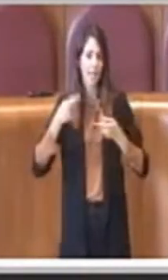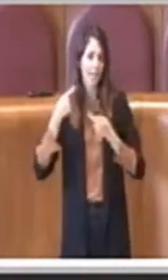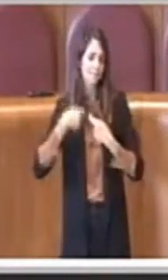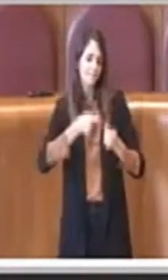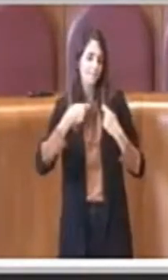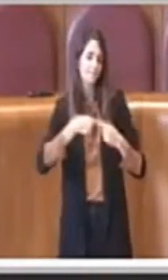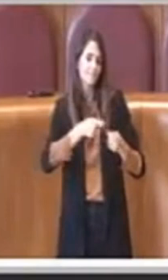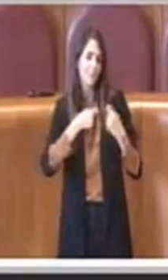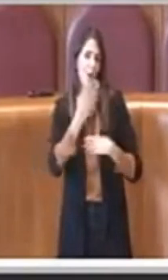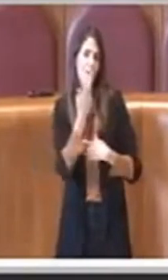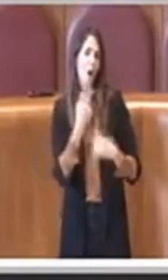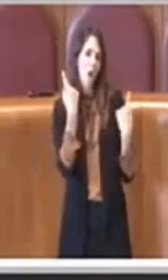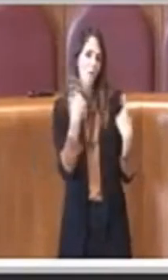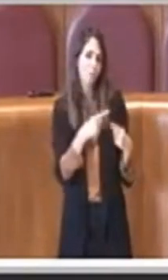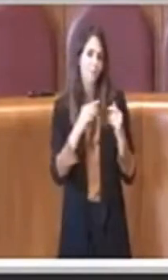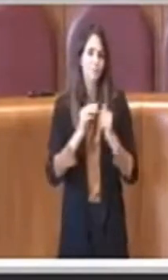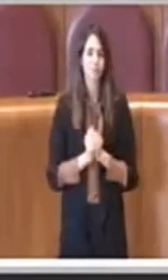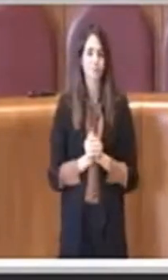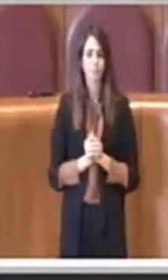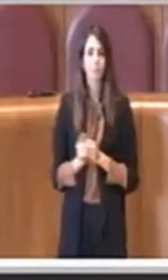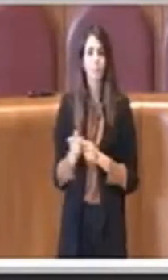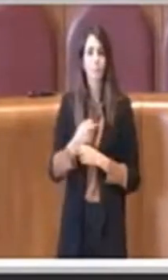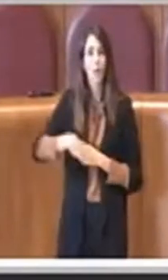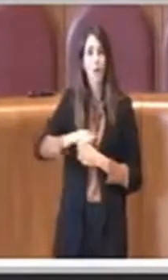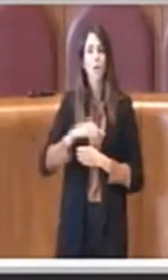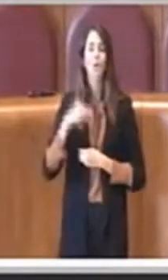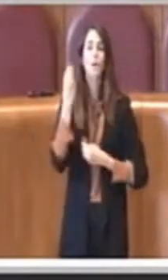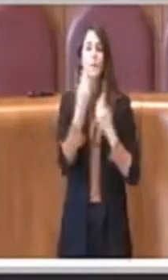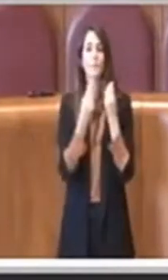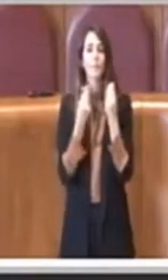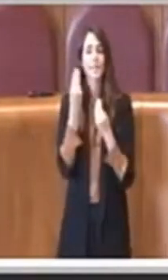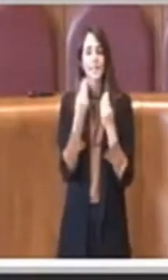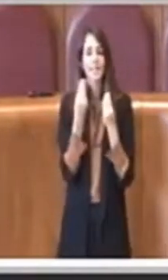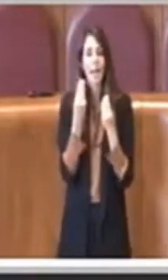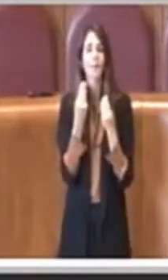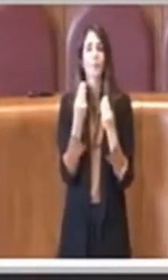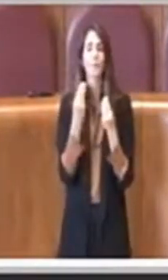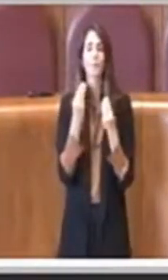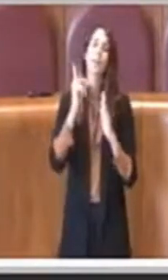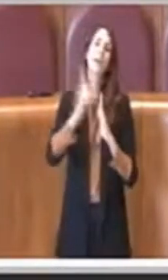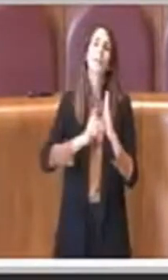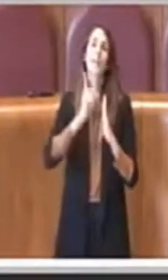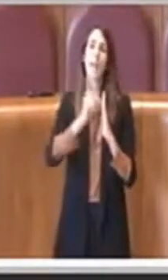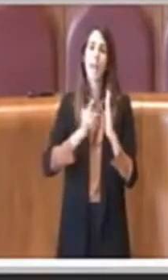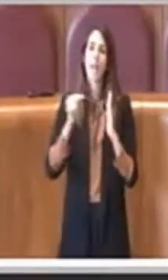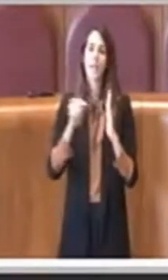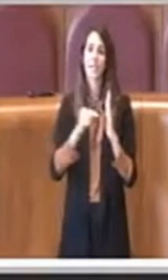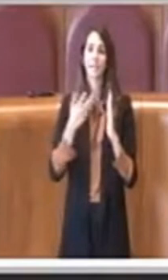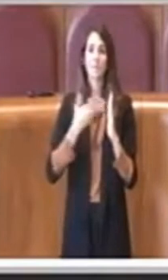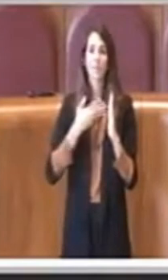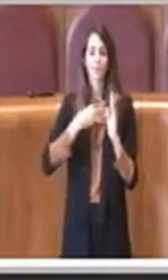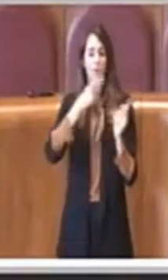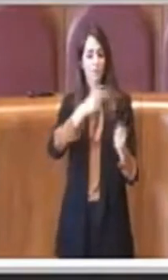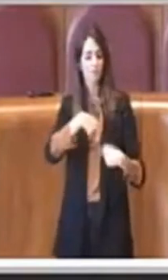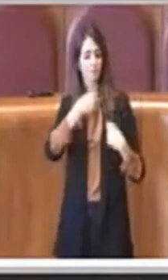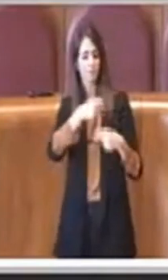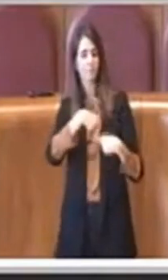su questa strada. Noi crediamo che gli spunti di questa delibera sono